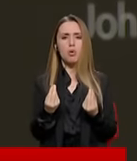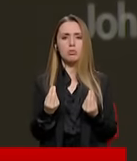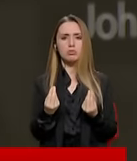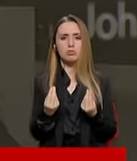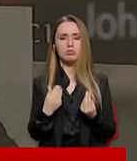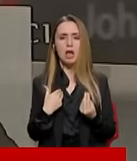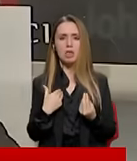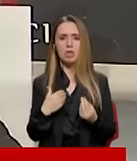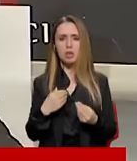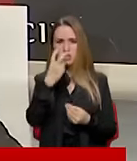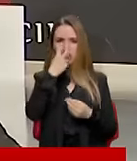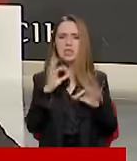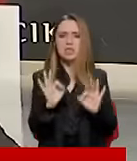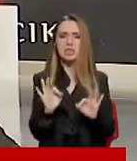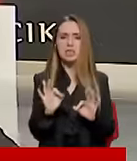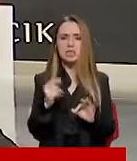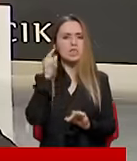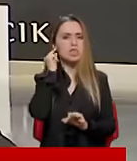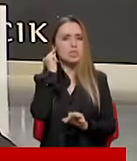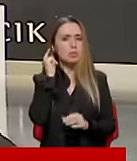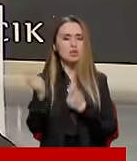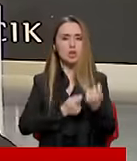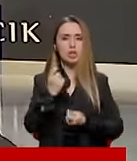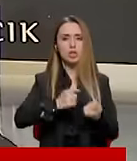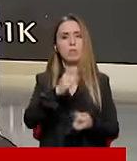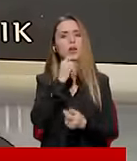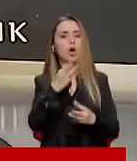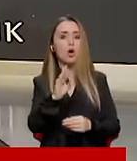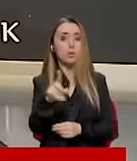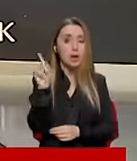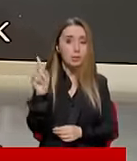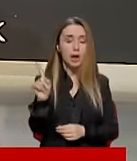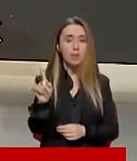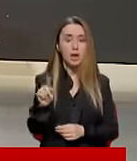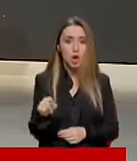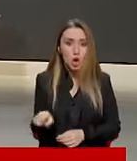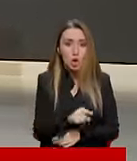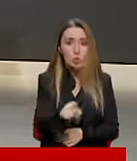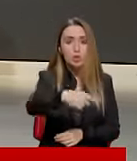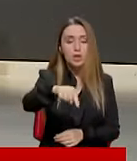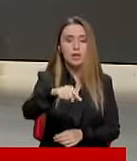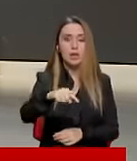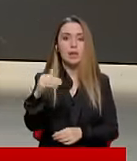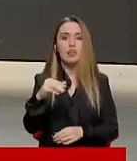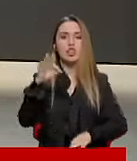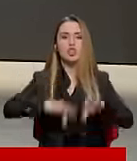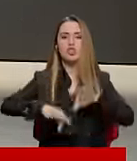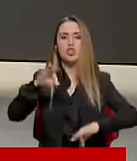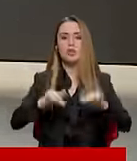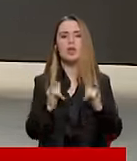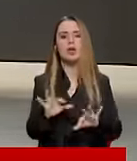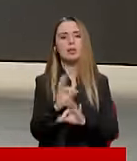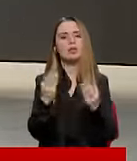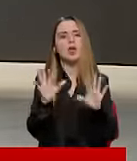baştan beri E çok personelimiz var burada Hata yapan Elbette olabilir ama müfettişlerin gelip incelemesinden hiç